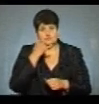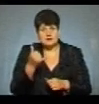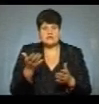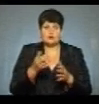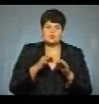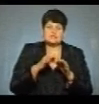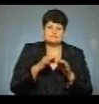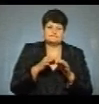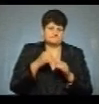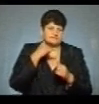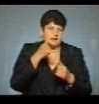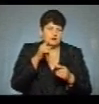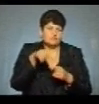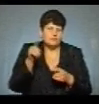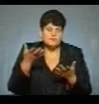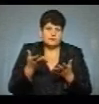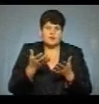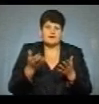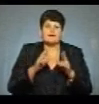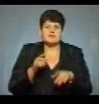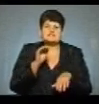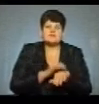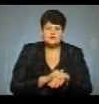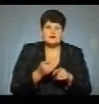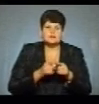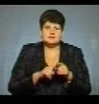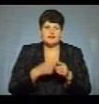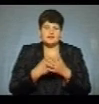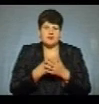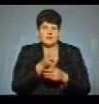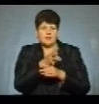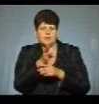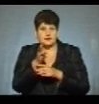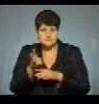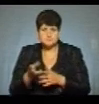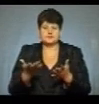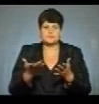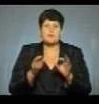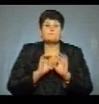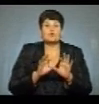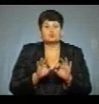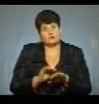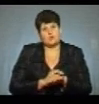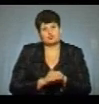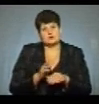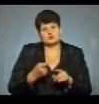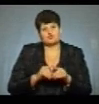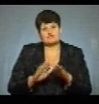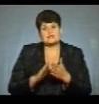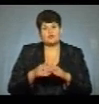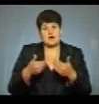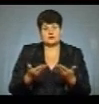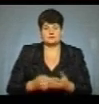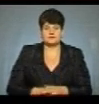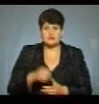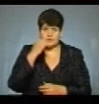лінію, чи яким чином, чи потрібно фіксувати це на відеокамеру. Прокоментуйте, будь ласка, дану ситуацію. Я вам дуже